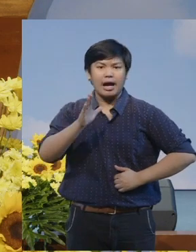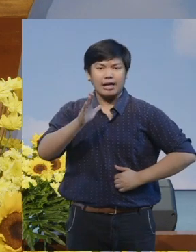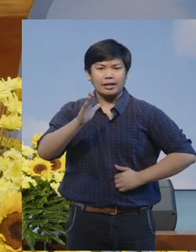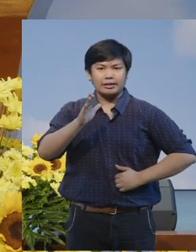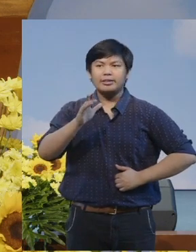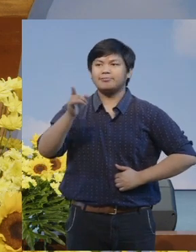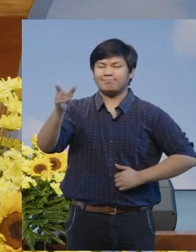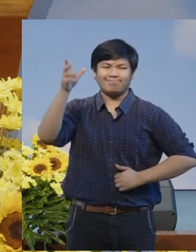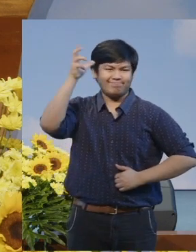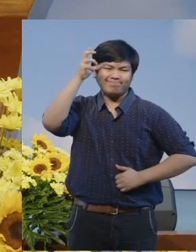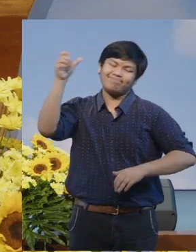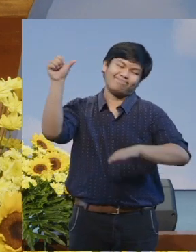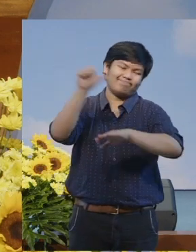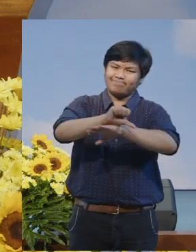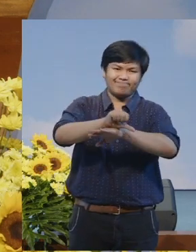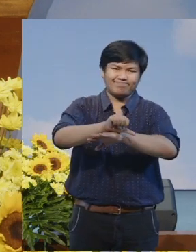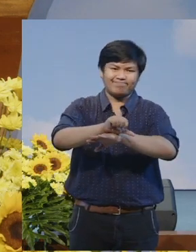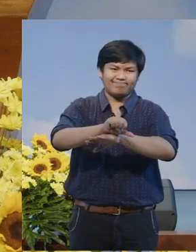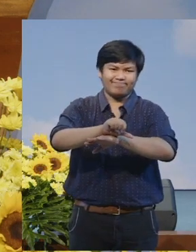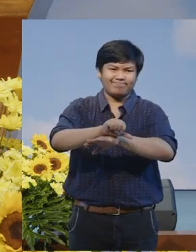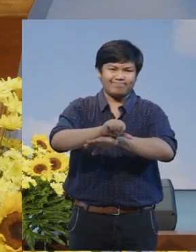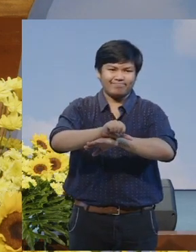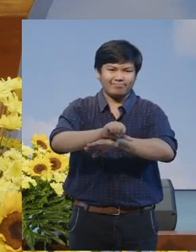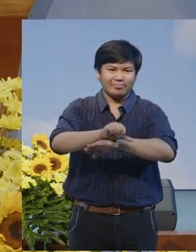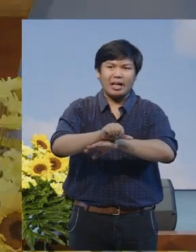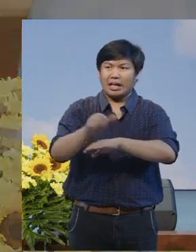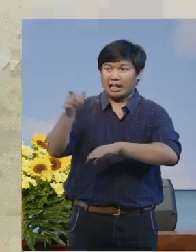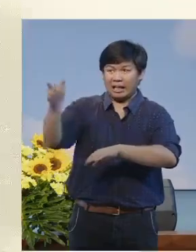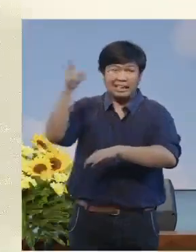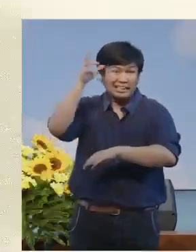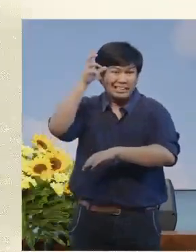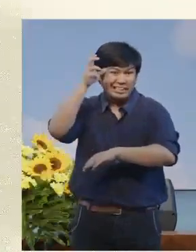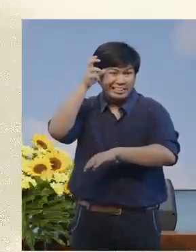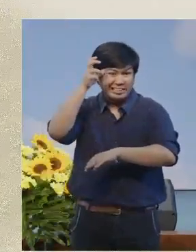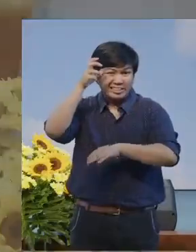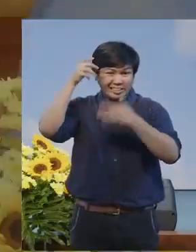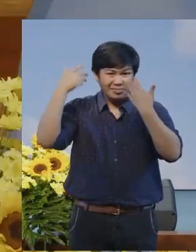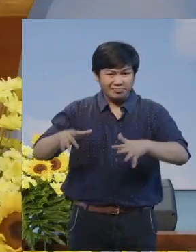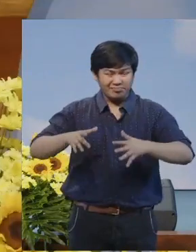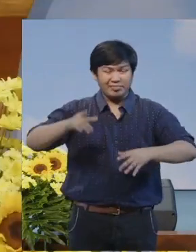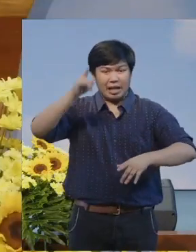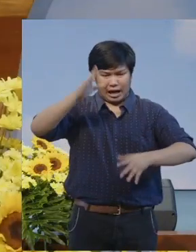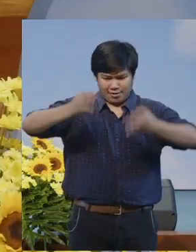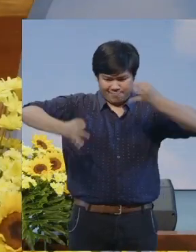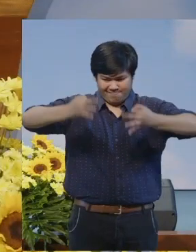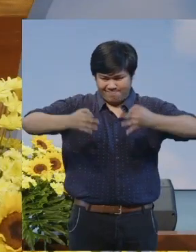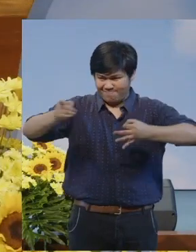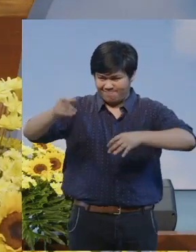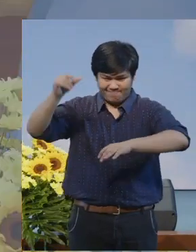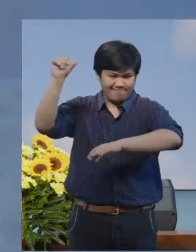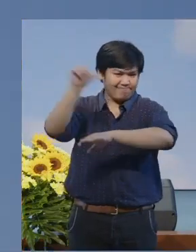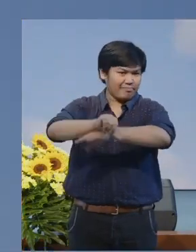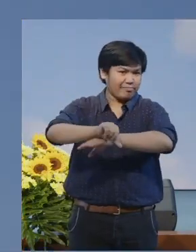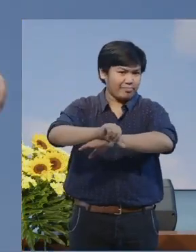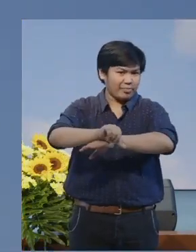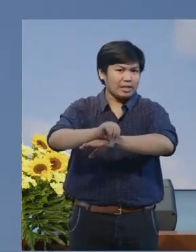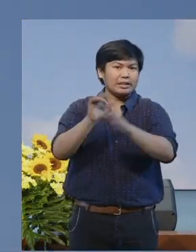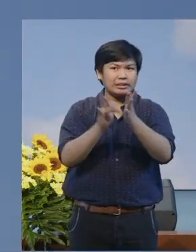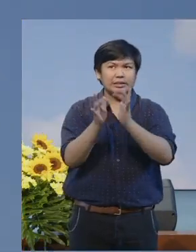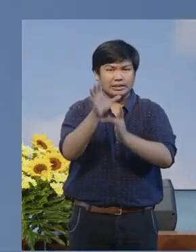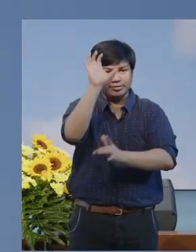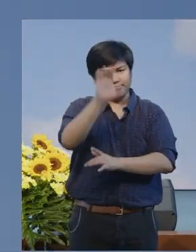Talo na po sila. Gayunpaman, sila ay hinatulan na at natalo na sa pamamagitan ng gawain ni Kristo sa